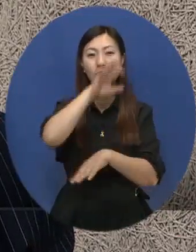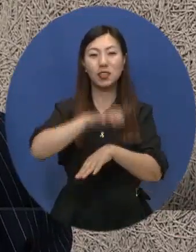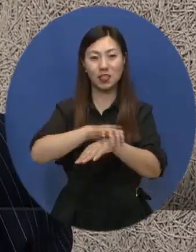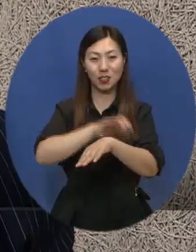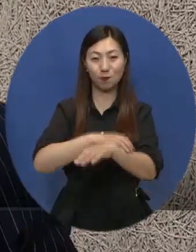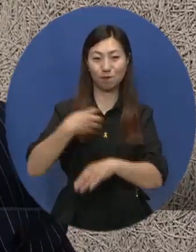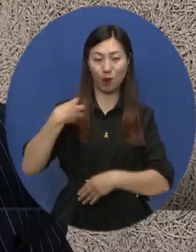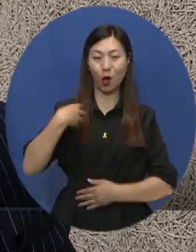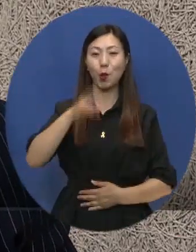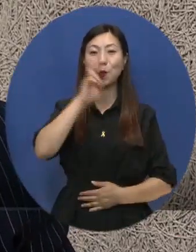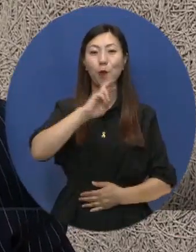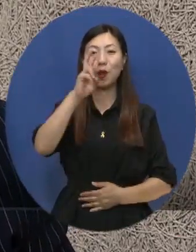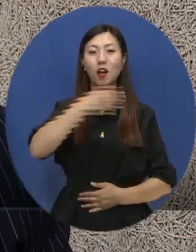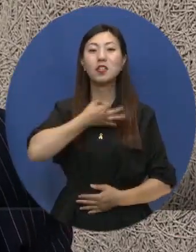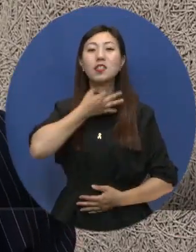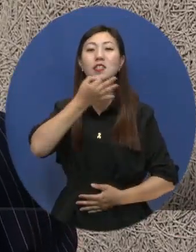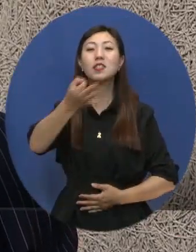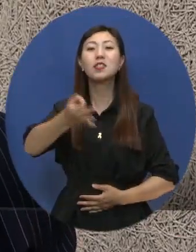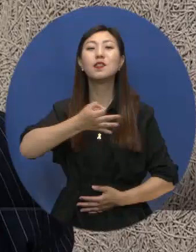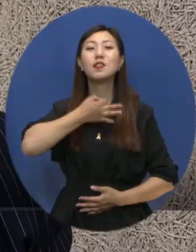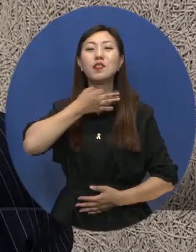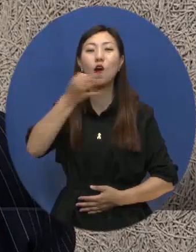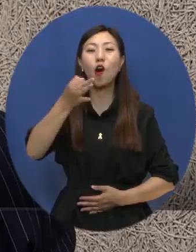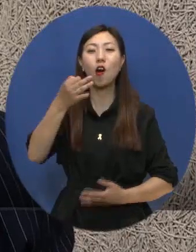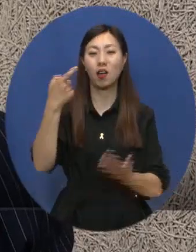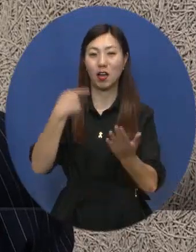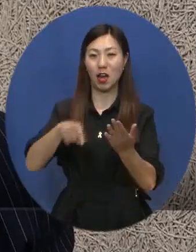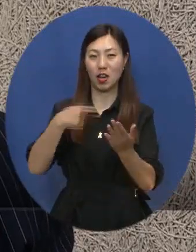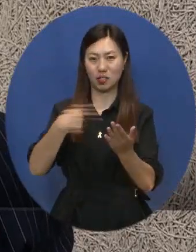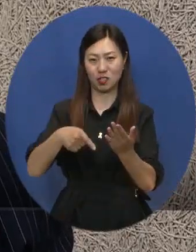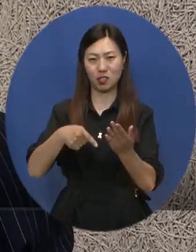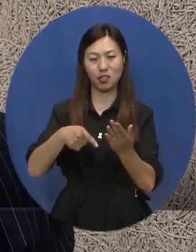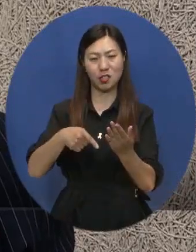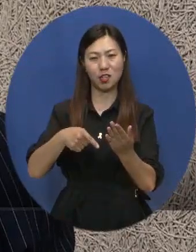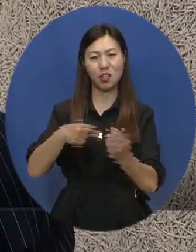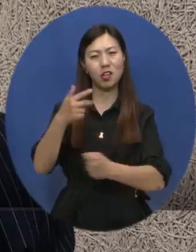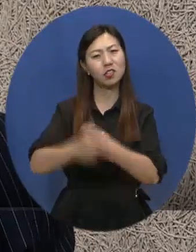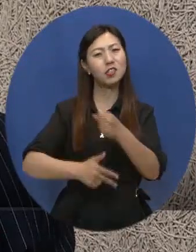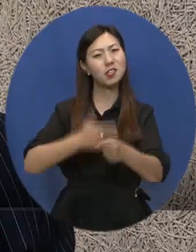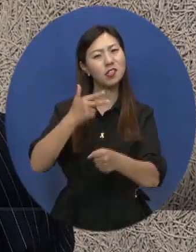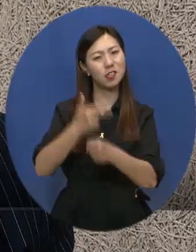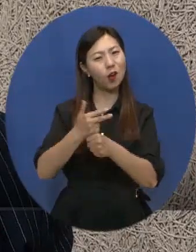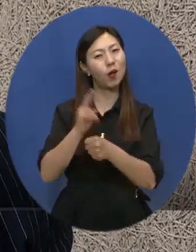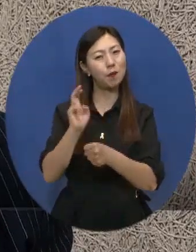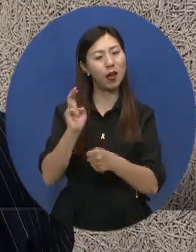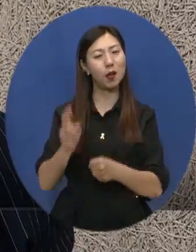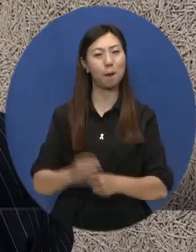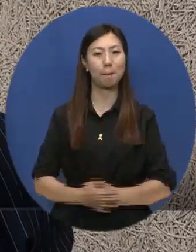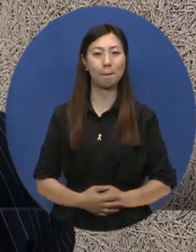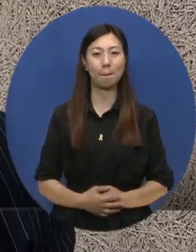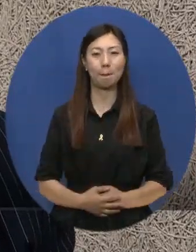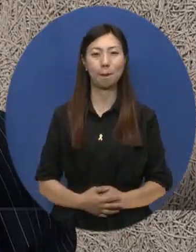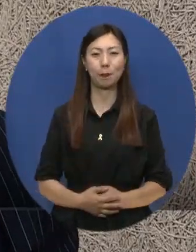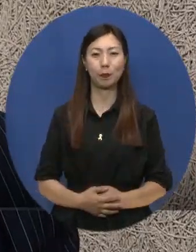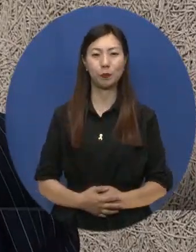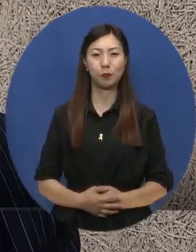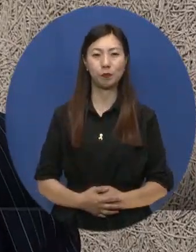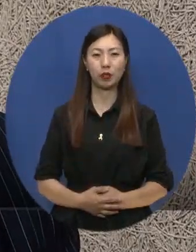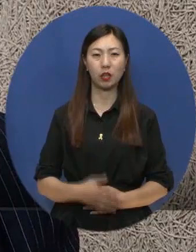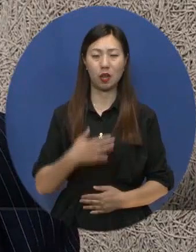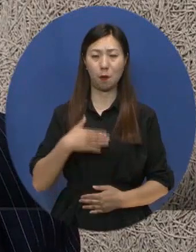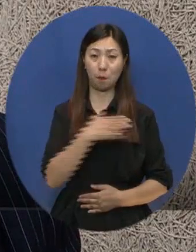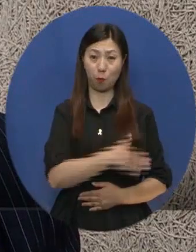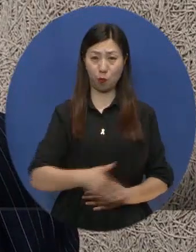노래하고 발성을 가르치고 있어요. 7년 정도 된 것 같습니다. 또 몸이